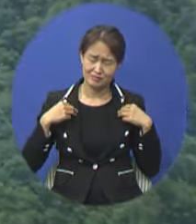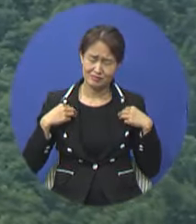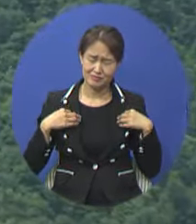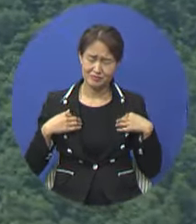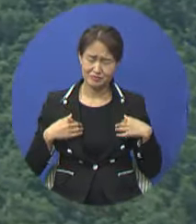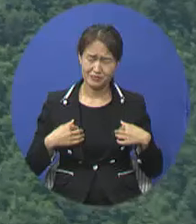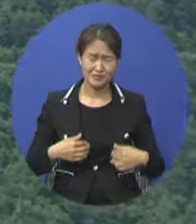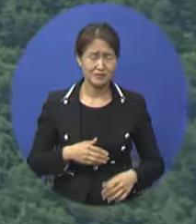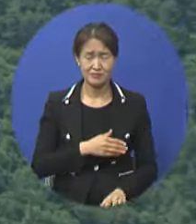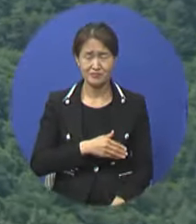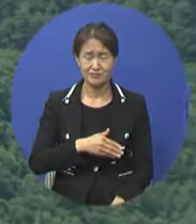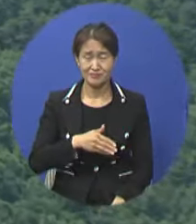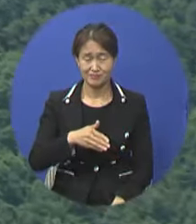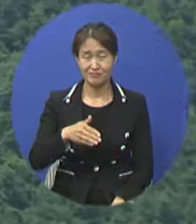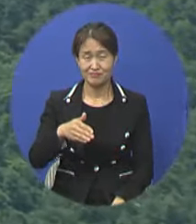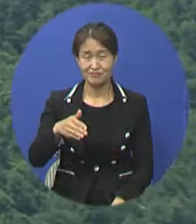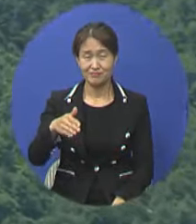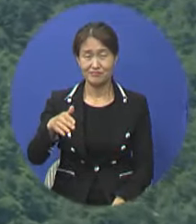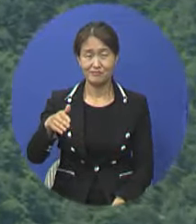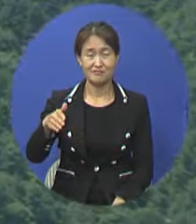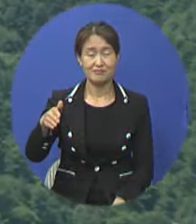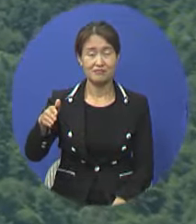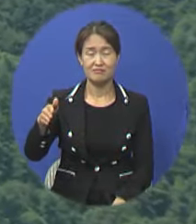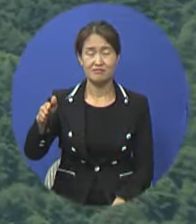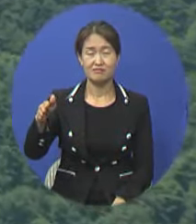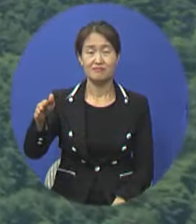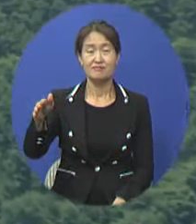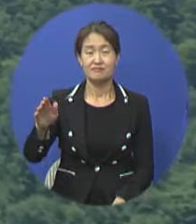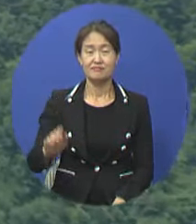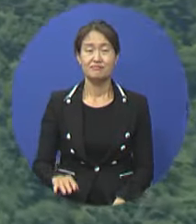비를 맞으며 간다.